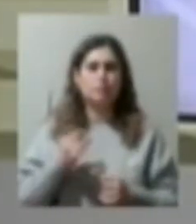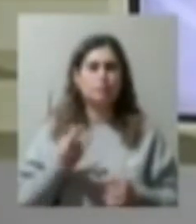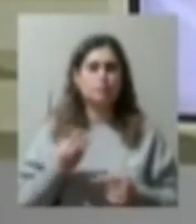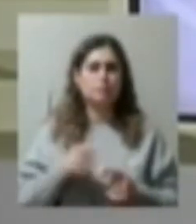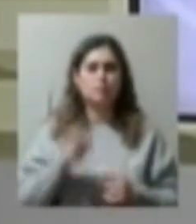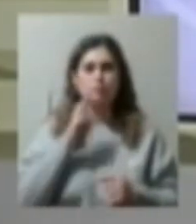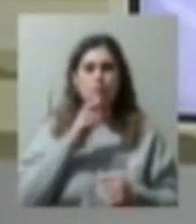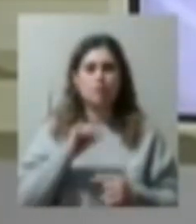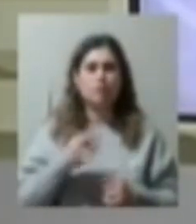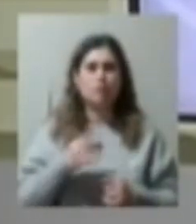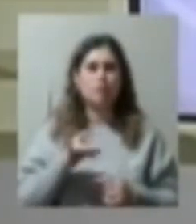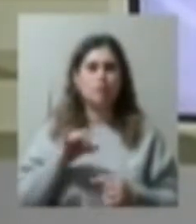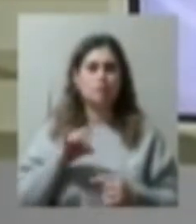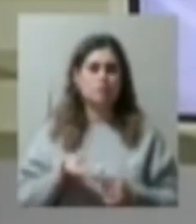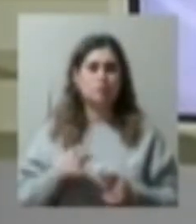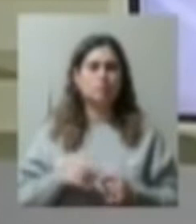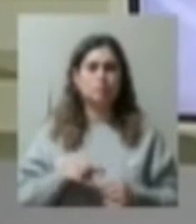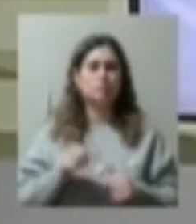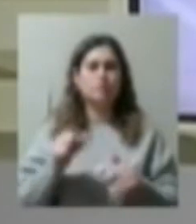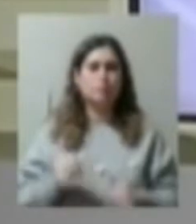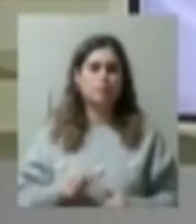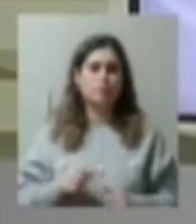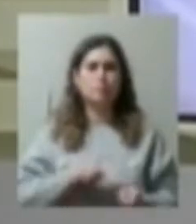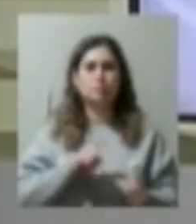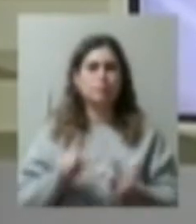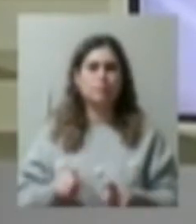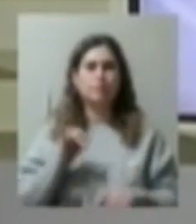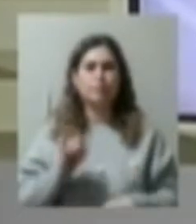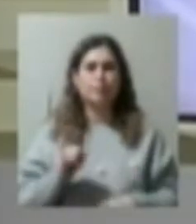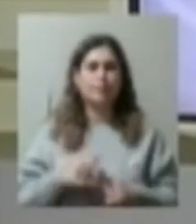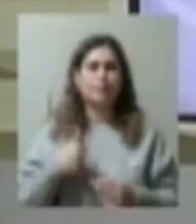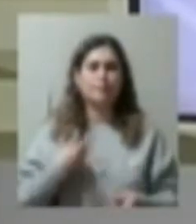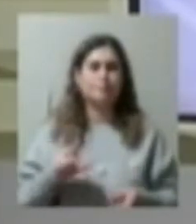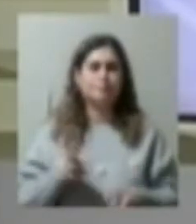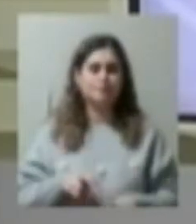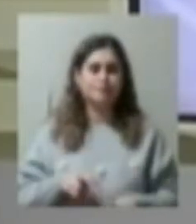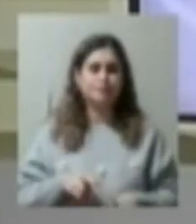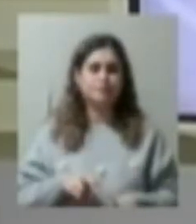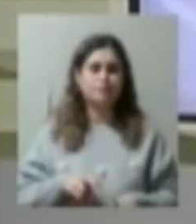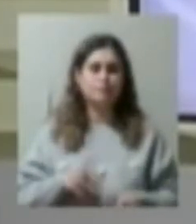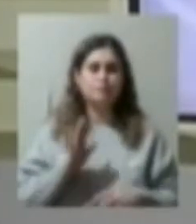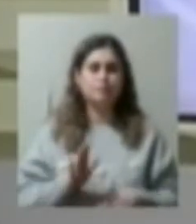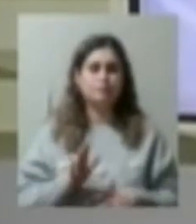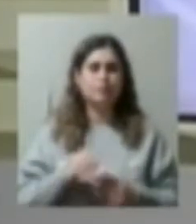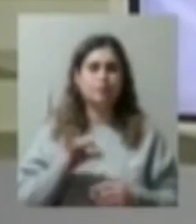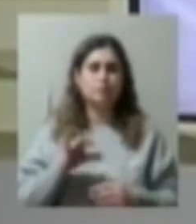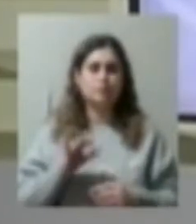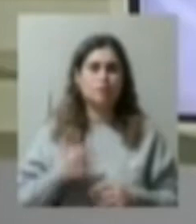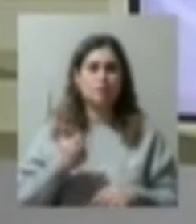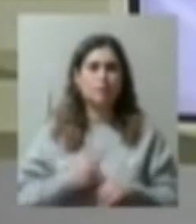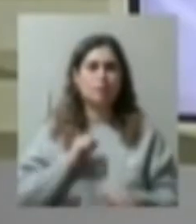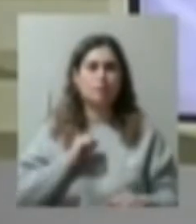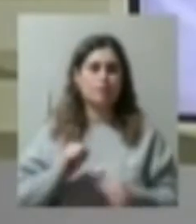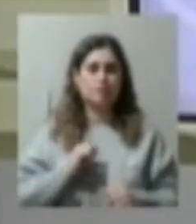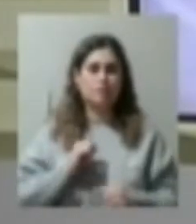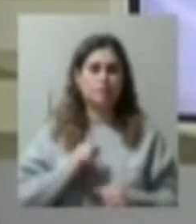Державного геокадастру трансформується, така реформа йдуть, і ми залишимося в составі головного управління